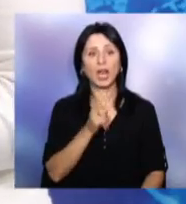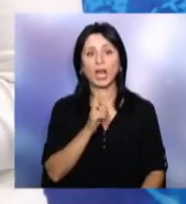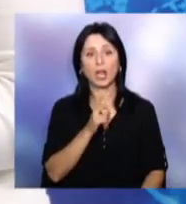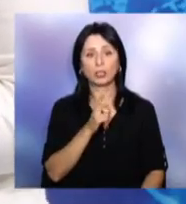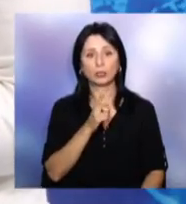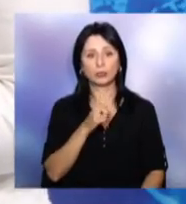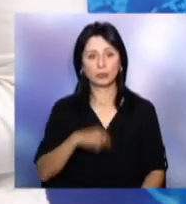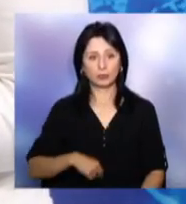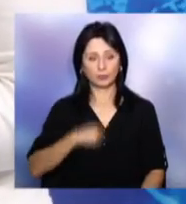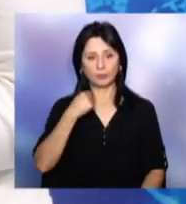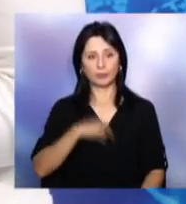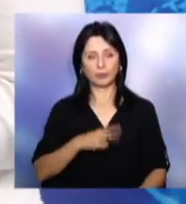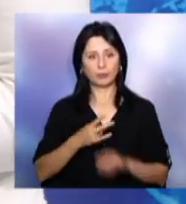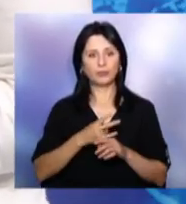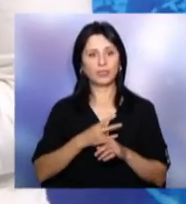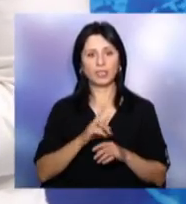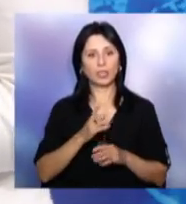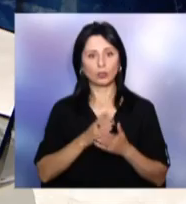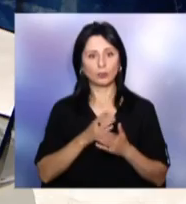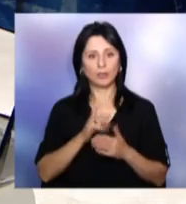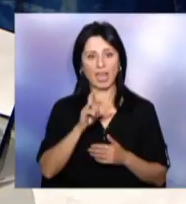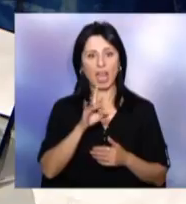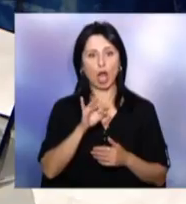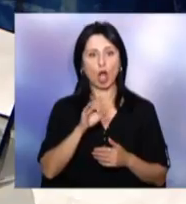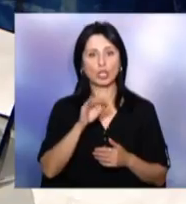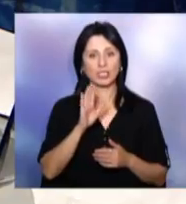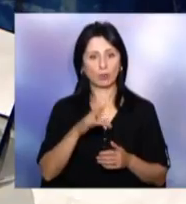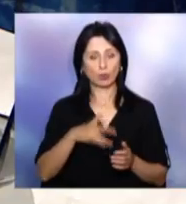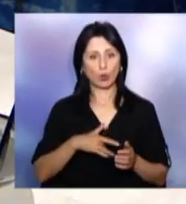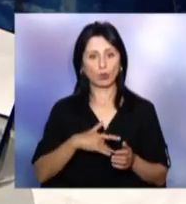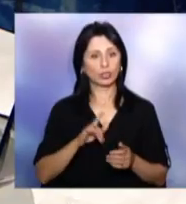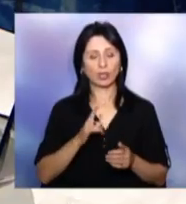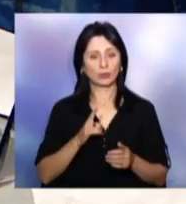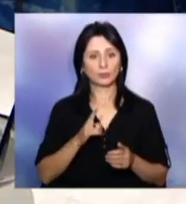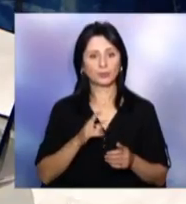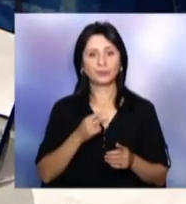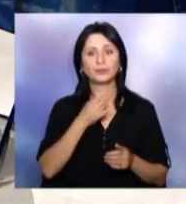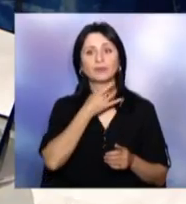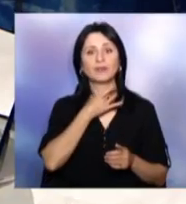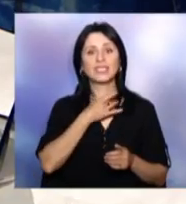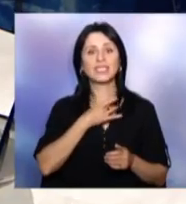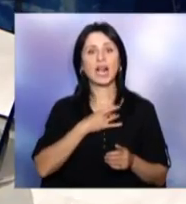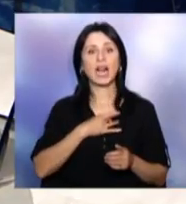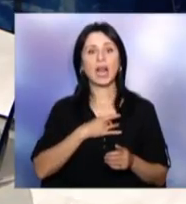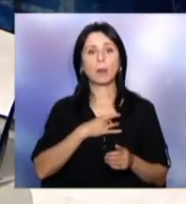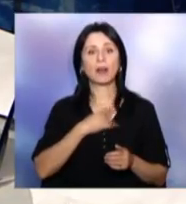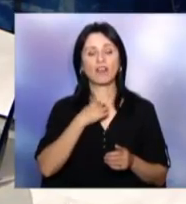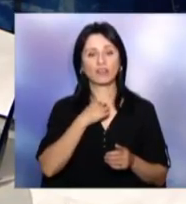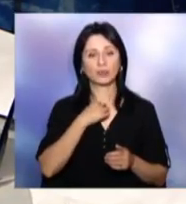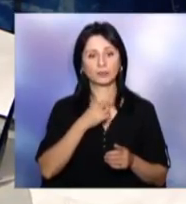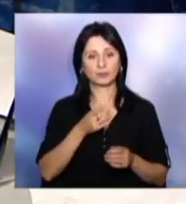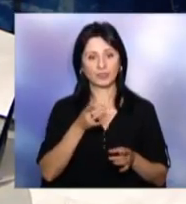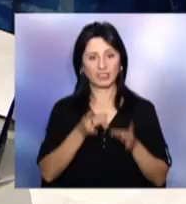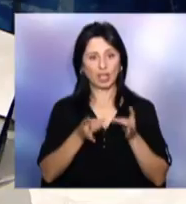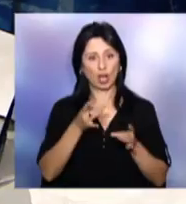რატო აზიანებს ეს პროცესი და რატო შეიძლება ეროზია იყოს გამოწვეული კუჭზე? იმიტომ რომ საყლაპავზე, იმიტომ რომ საყლაპავის ლორწოვანი არის